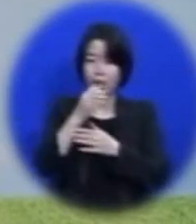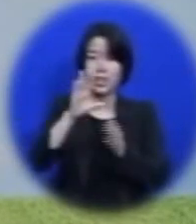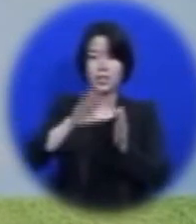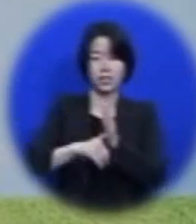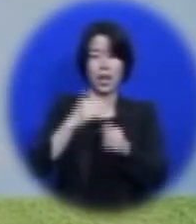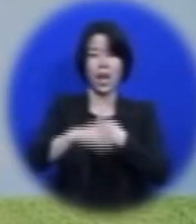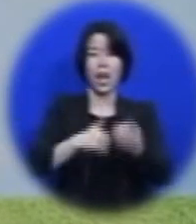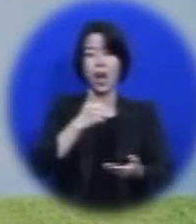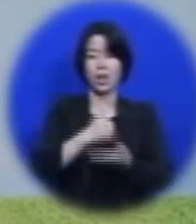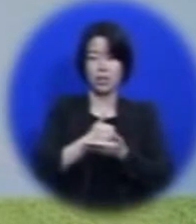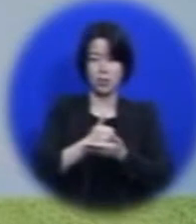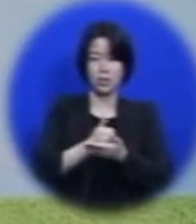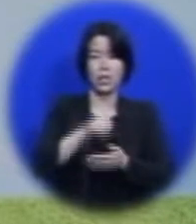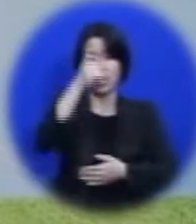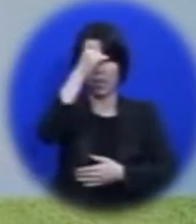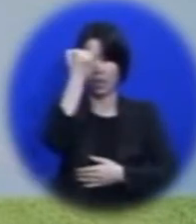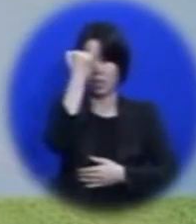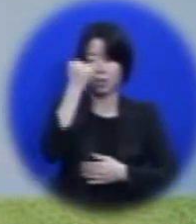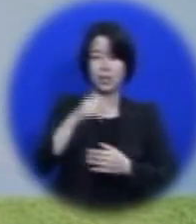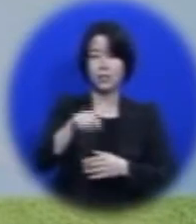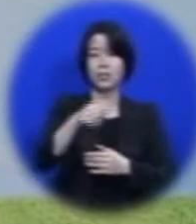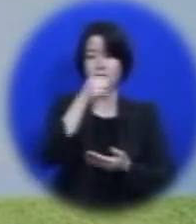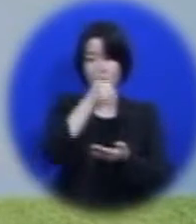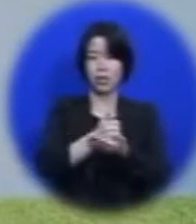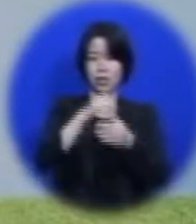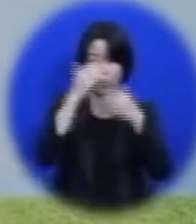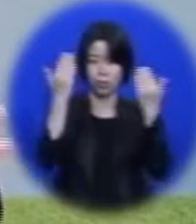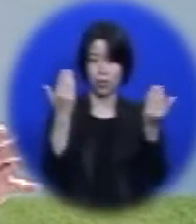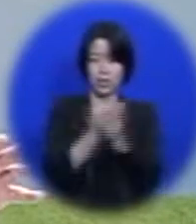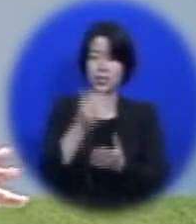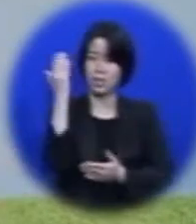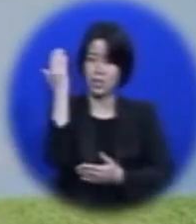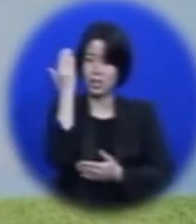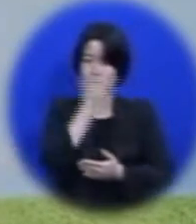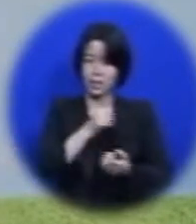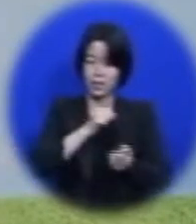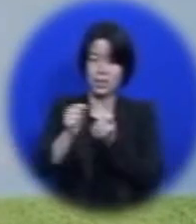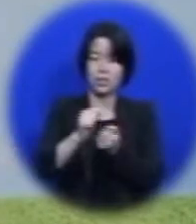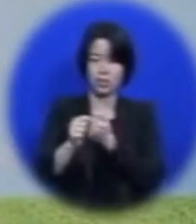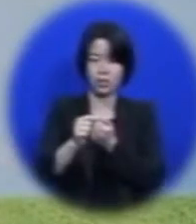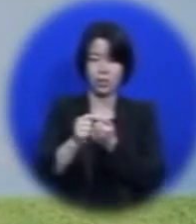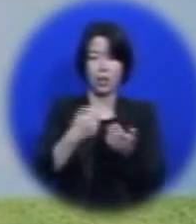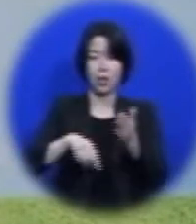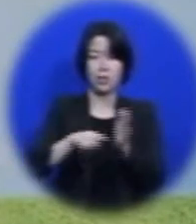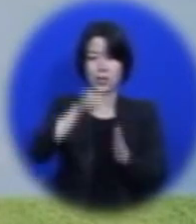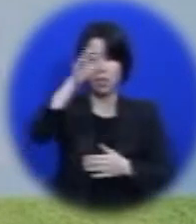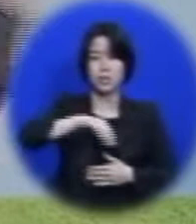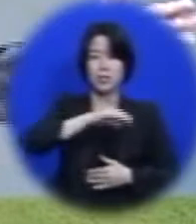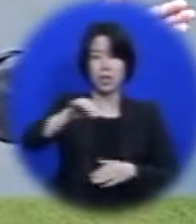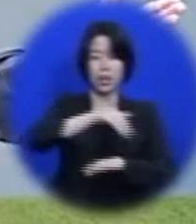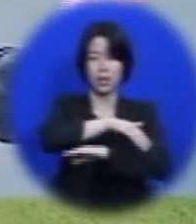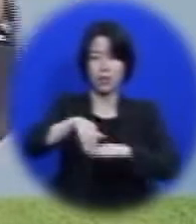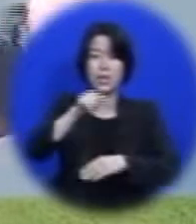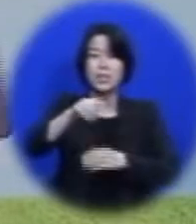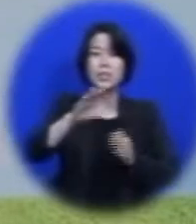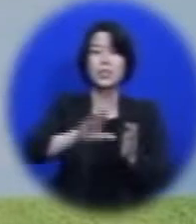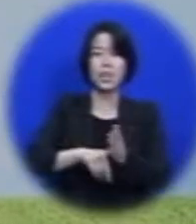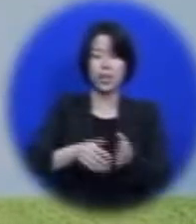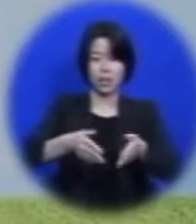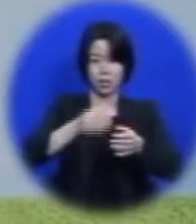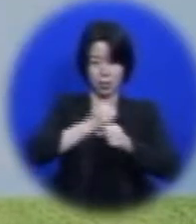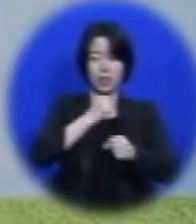이미 아담과 하와가 지은 그 죄를 완전히 씻어준 그런 십자가의 계획을 이미 그때